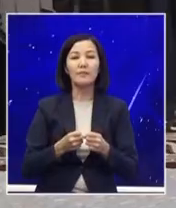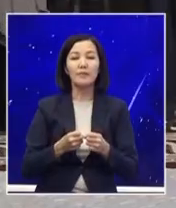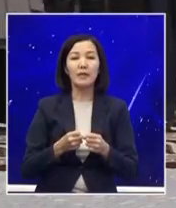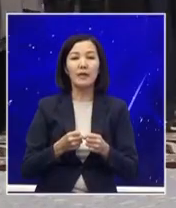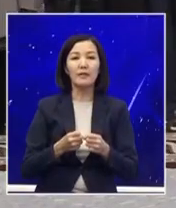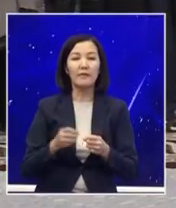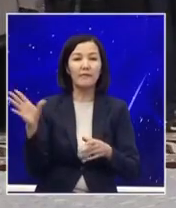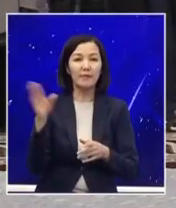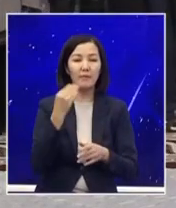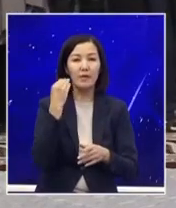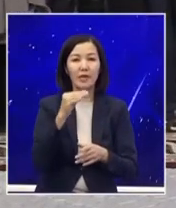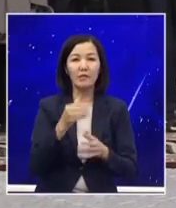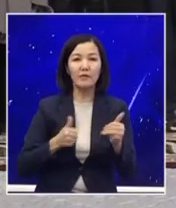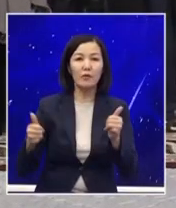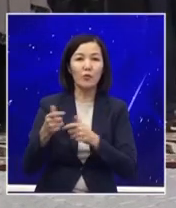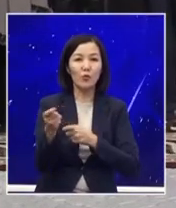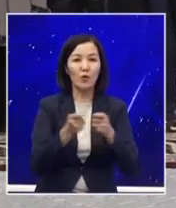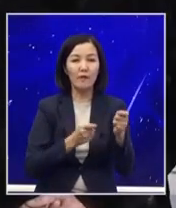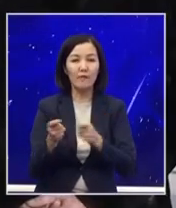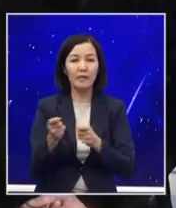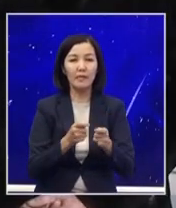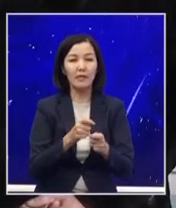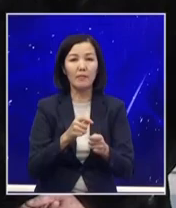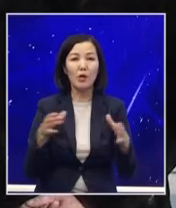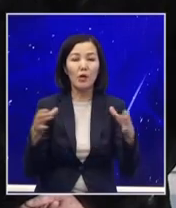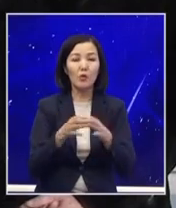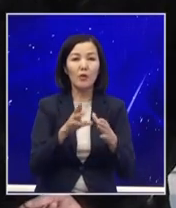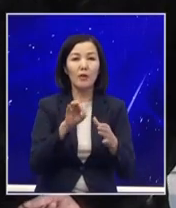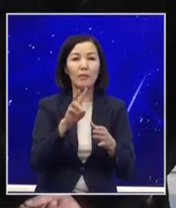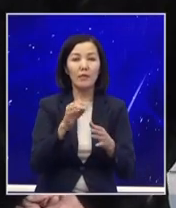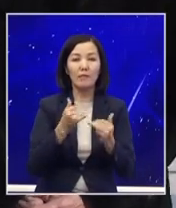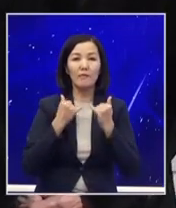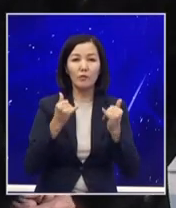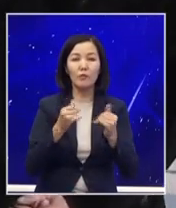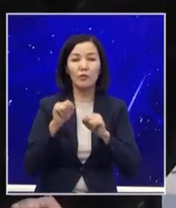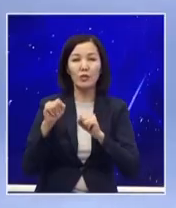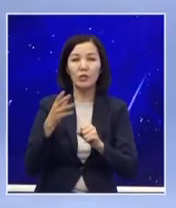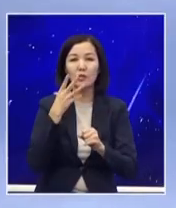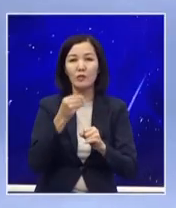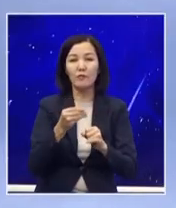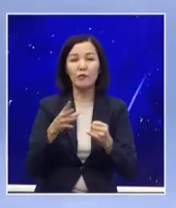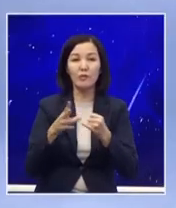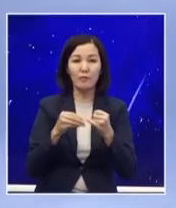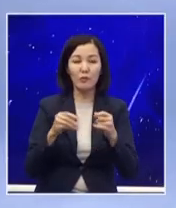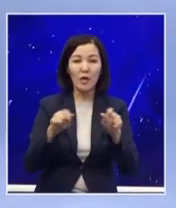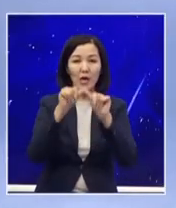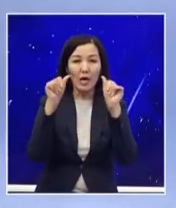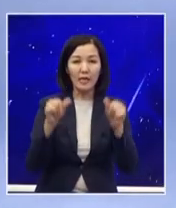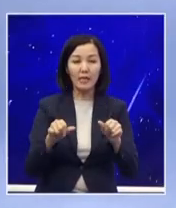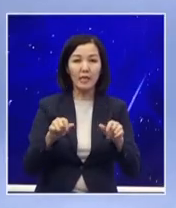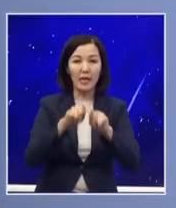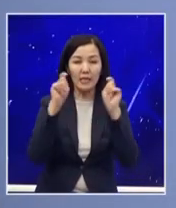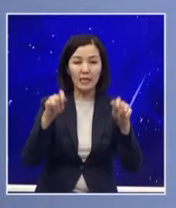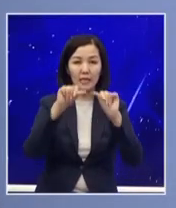Обладая всеми качествами лидера, он руководил ополчением рода Матай и всю свою жизнь посвятил защите своих земель. На открытии памятника выдающемуся